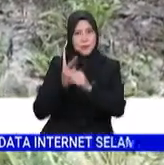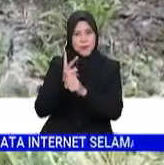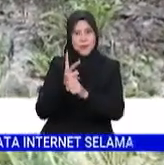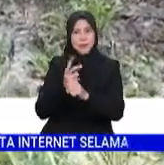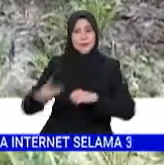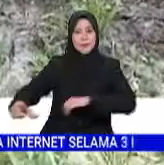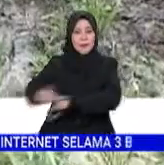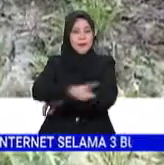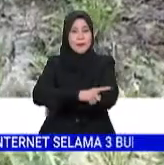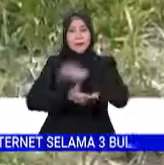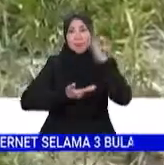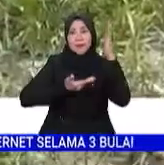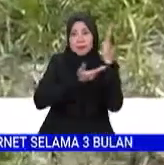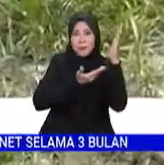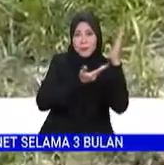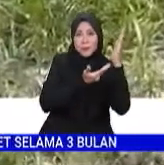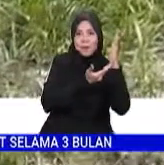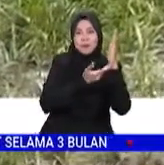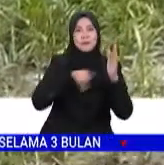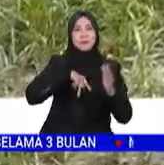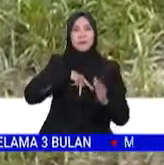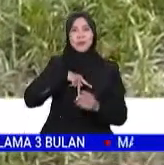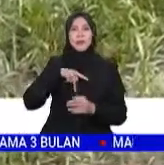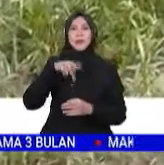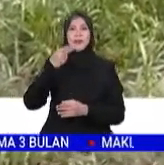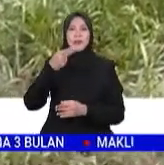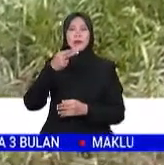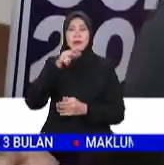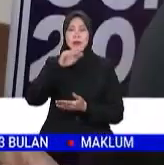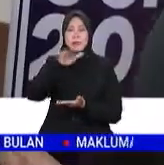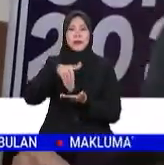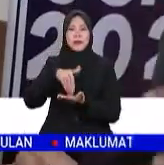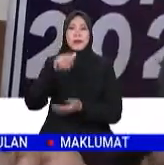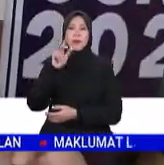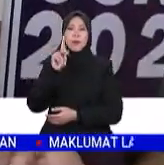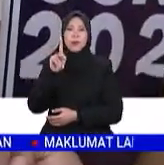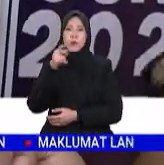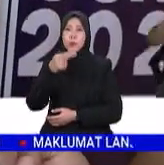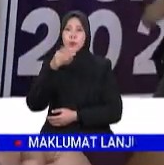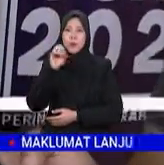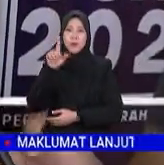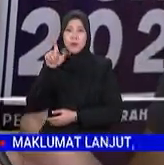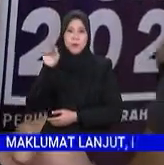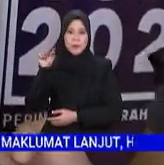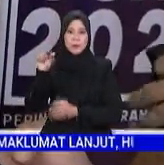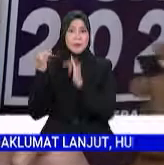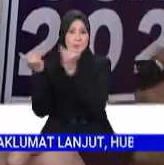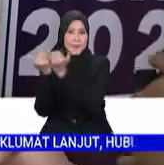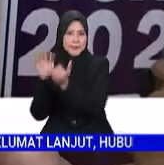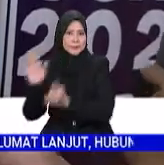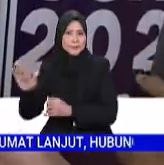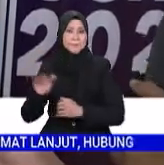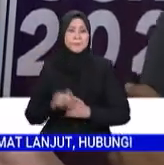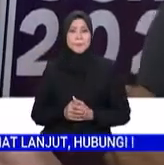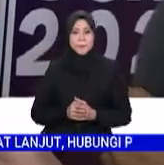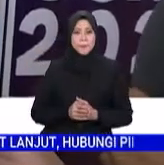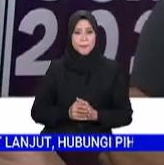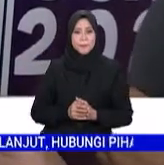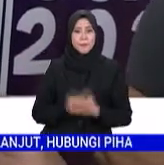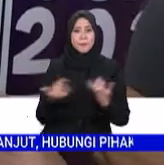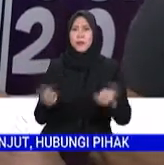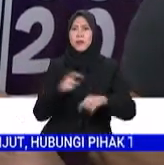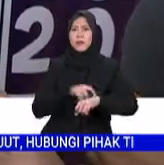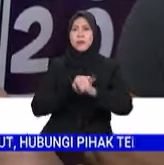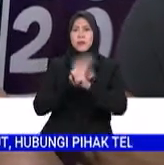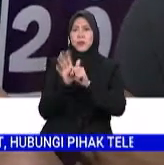di ladang-ladang kelapa sawit milik Ketengah Holding Sdn Bhd. Sebab pandemik COVID-19 baru ni, mungkin ramai